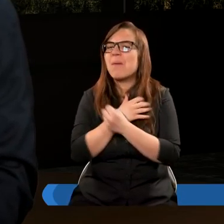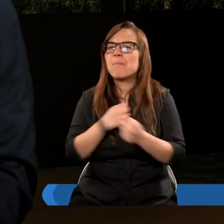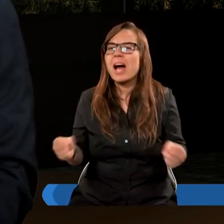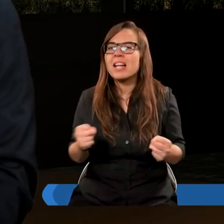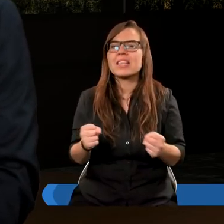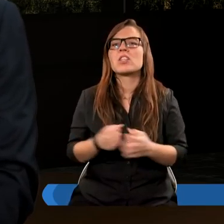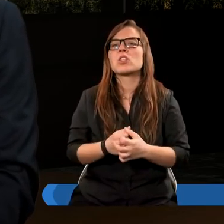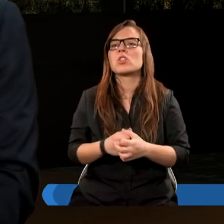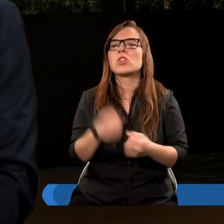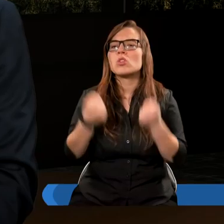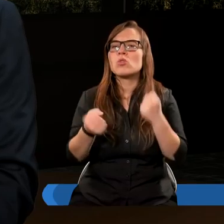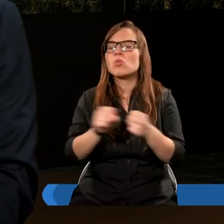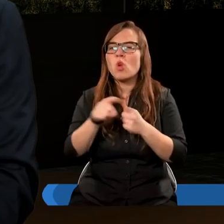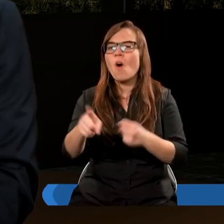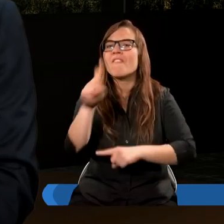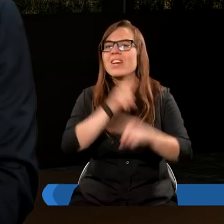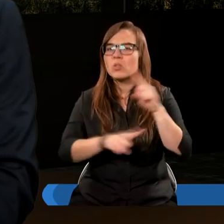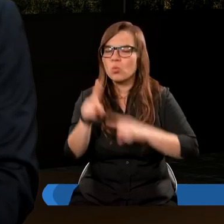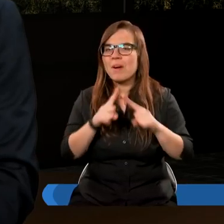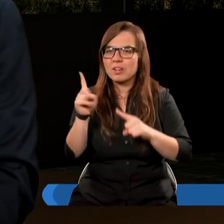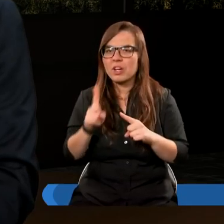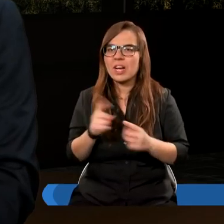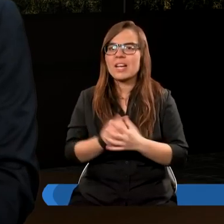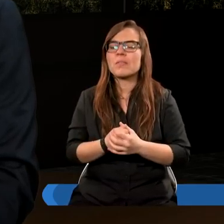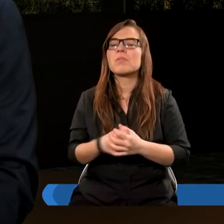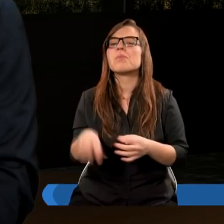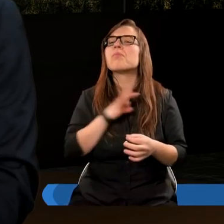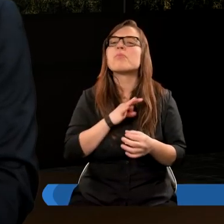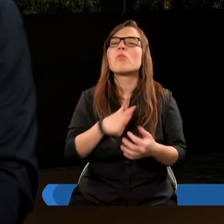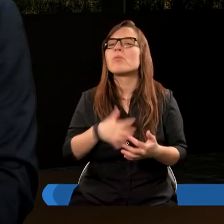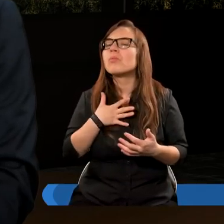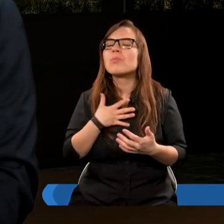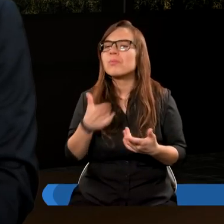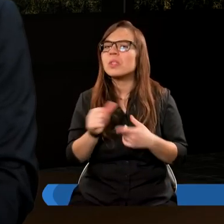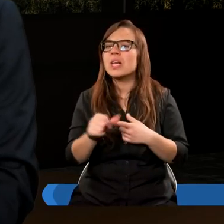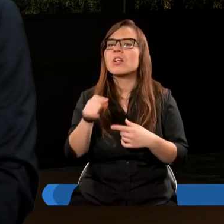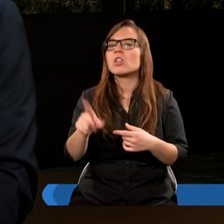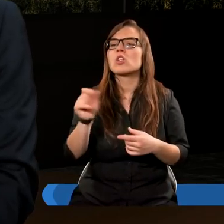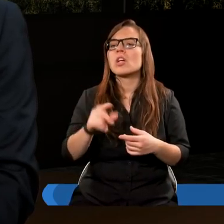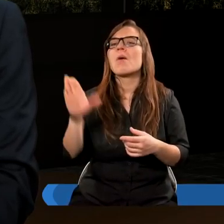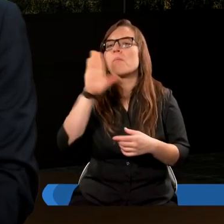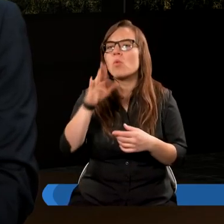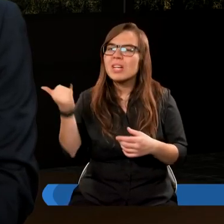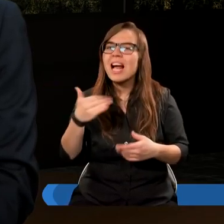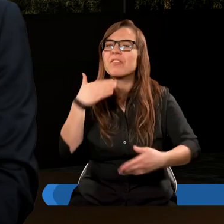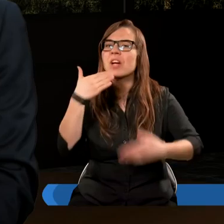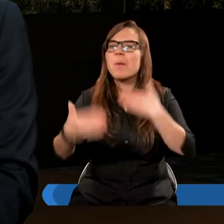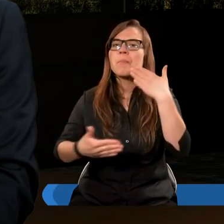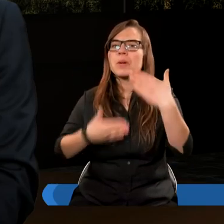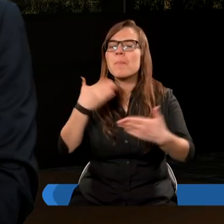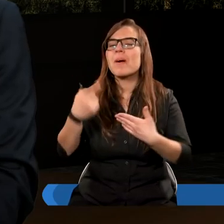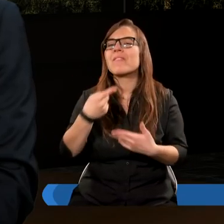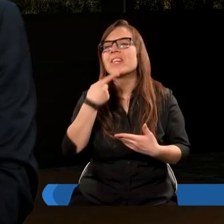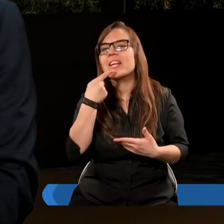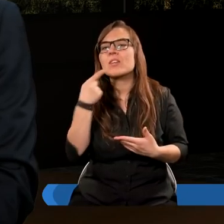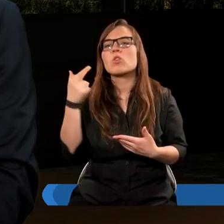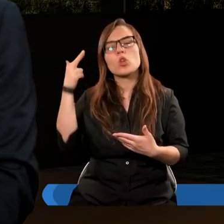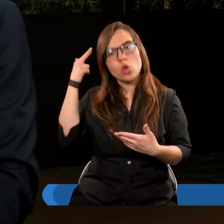trudne jest to do wytłumaczenia. I moją odpowiedzią jest to, że Pan Bóg zawsze przemawia językiem